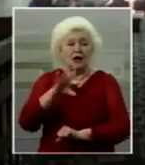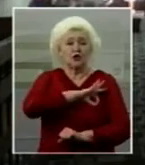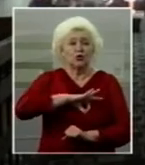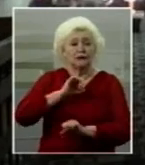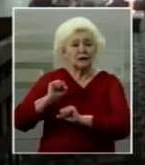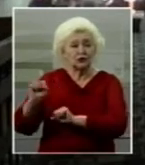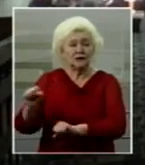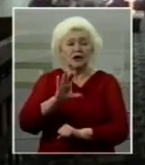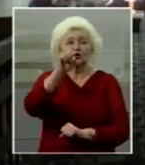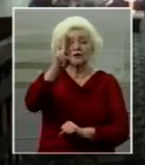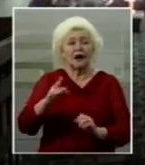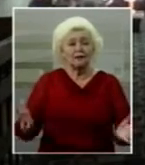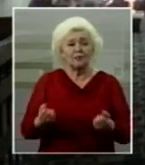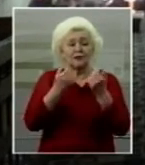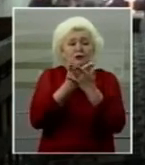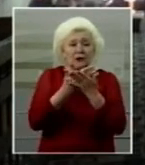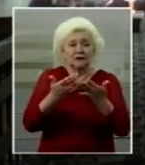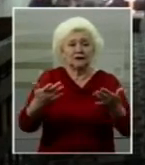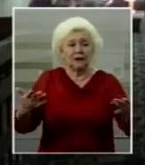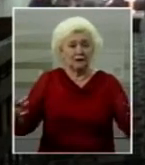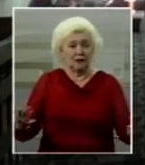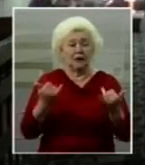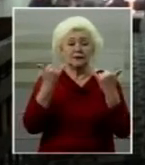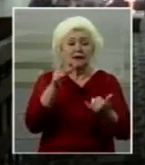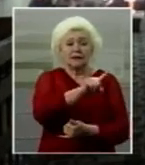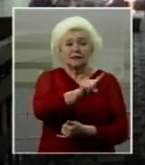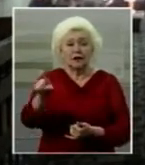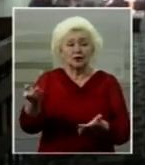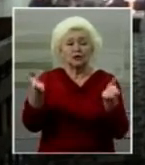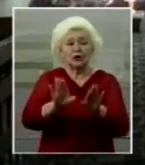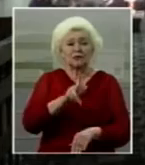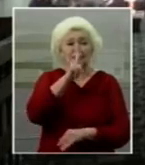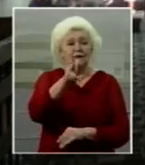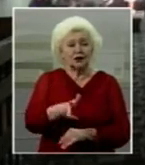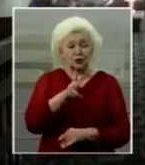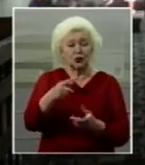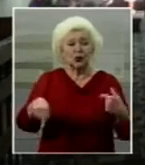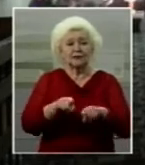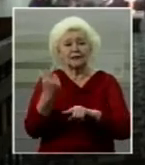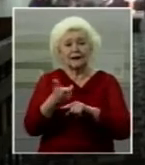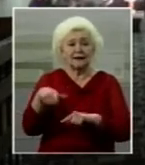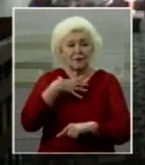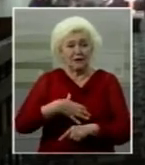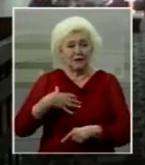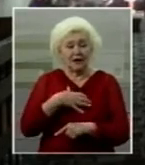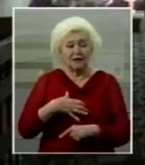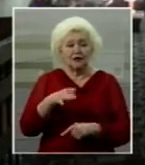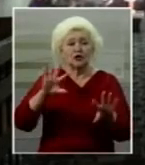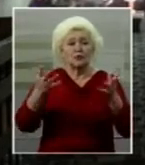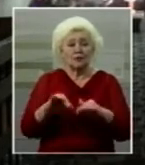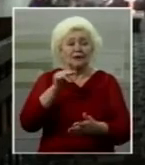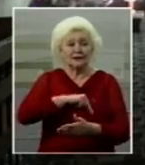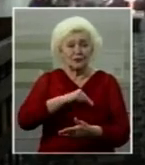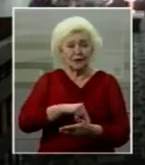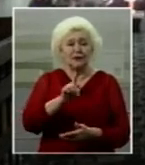юридичний захист, соціальна підтримка і так далі, і так далі. Зараз протягом останніх трьох років такими найбільш наріжними моментами роботи журналістської